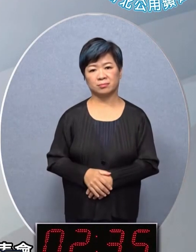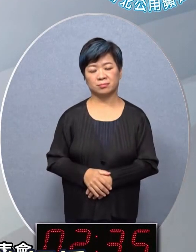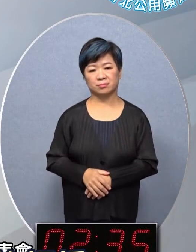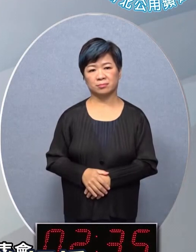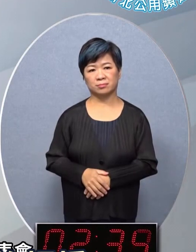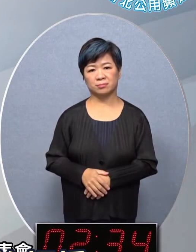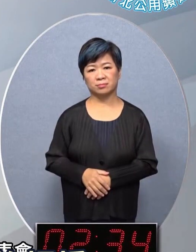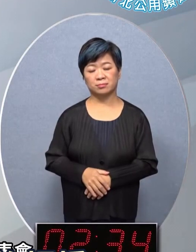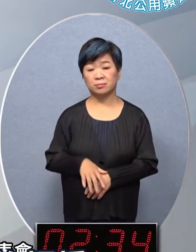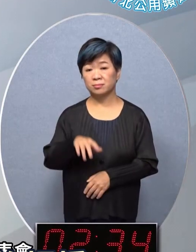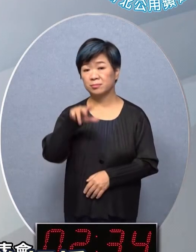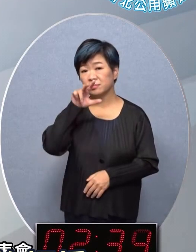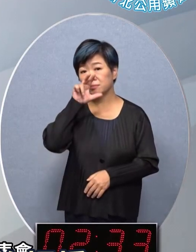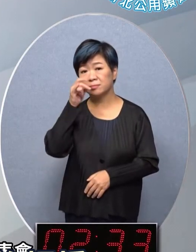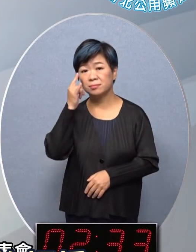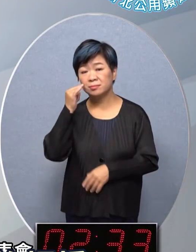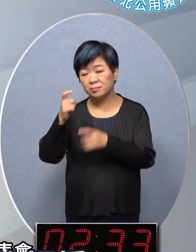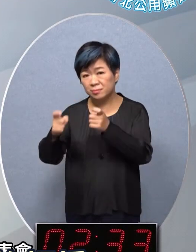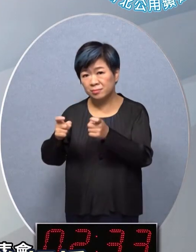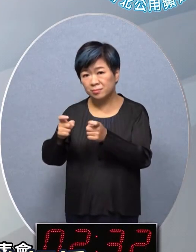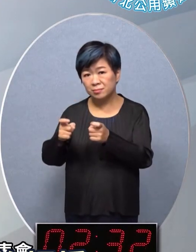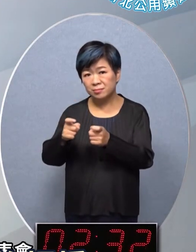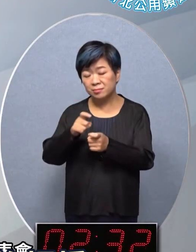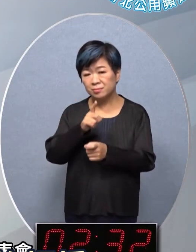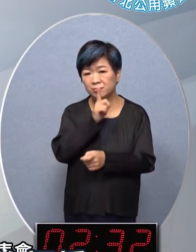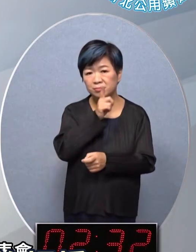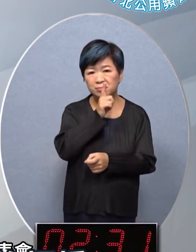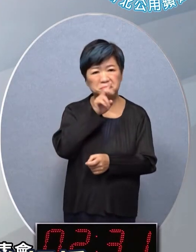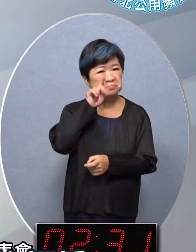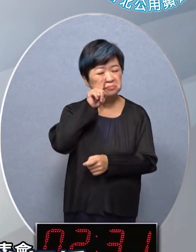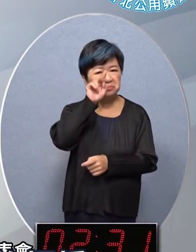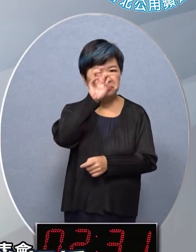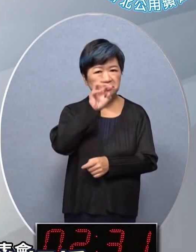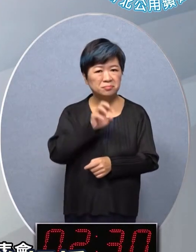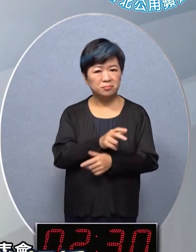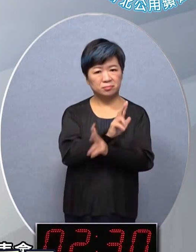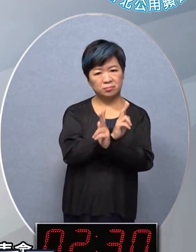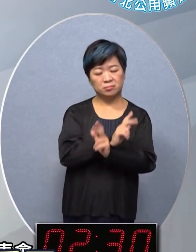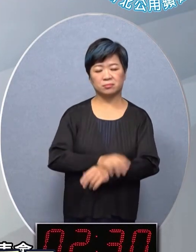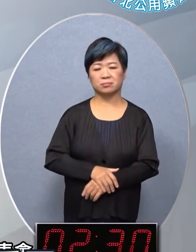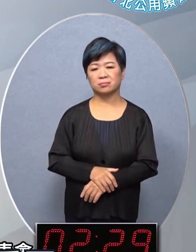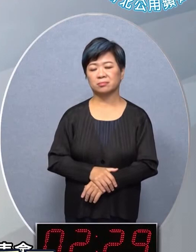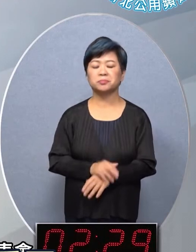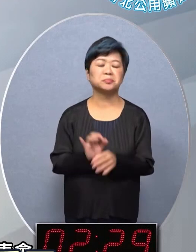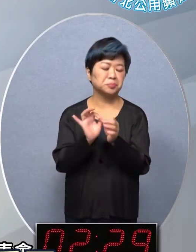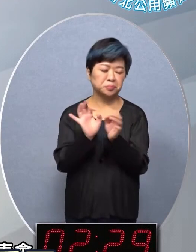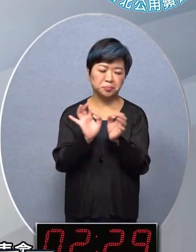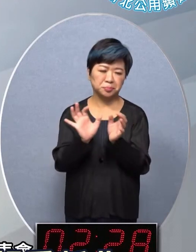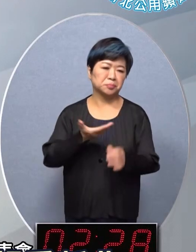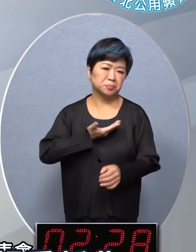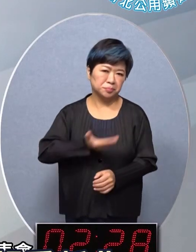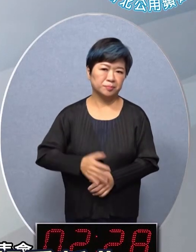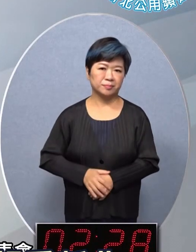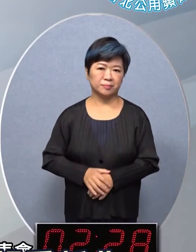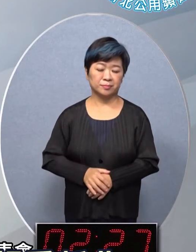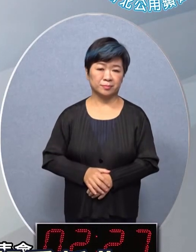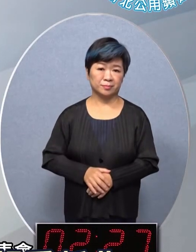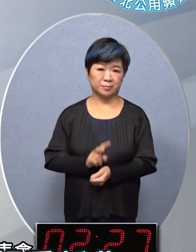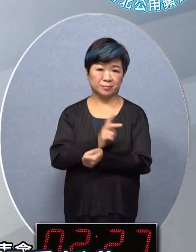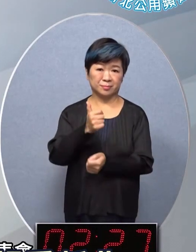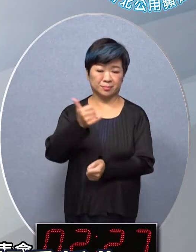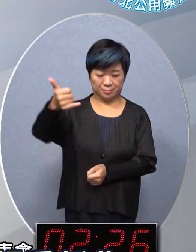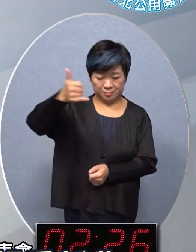母港讲成在我们的板桥，我觉得这个都不重要，因为他来台北，来了新北就是